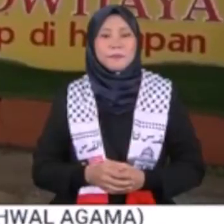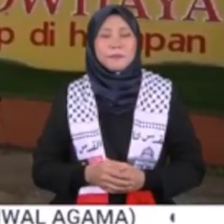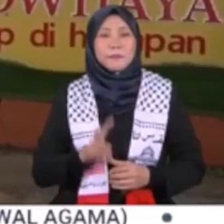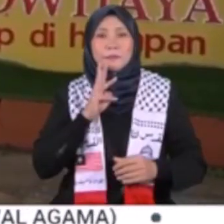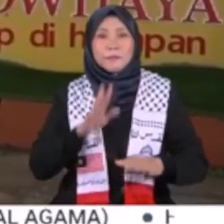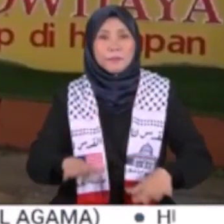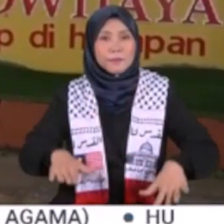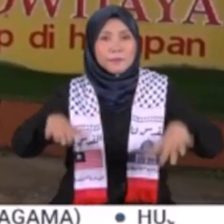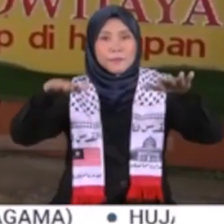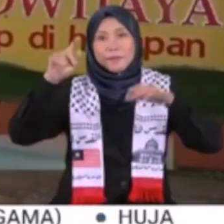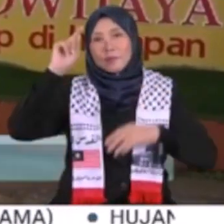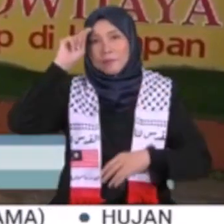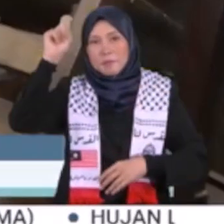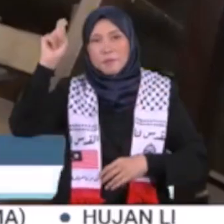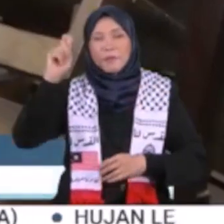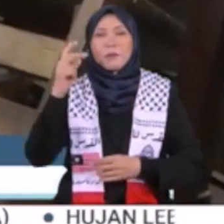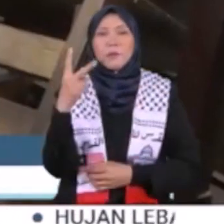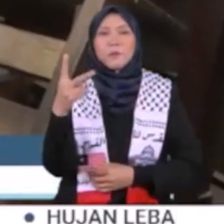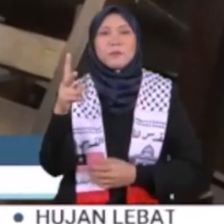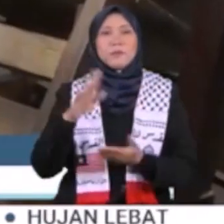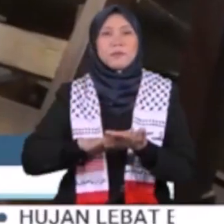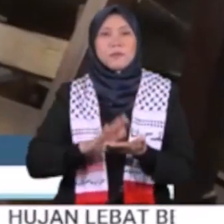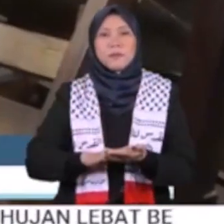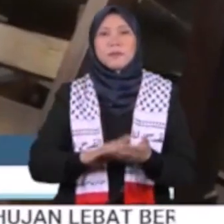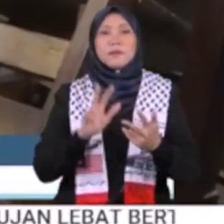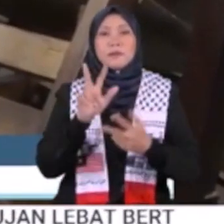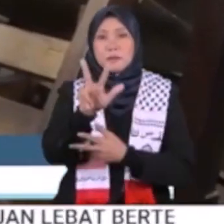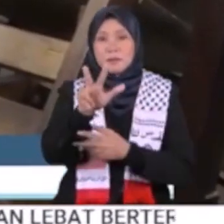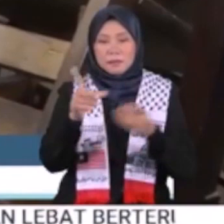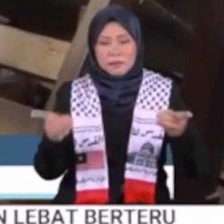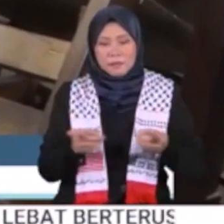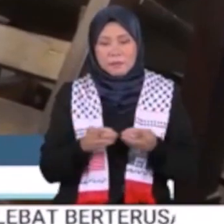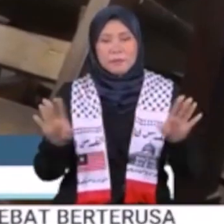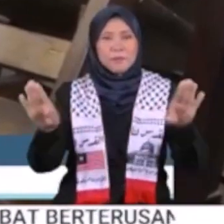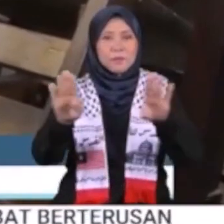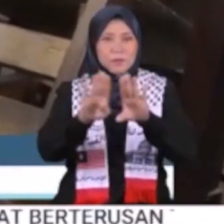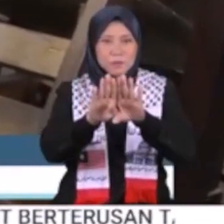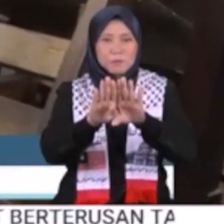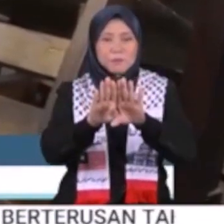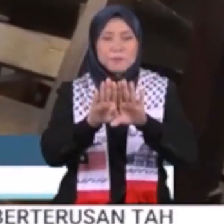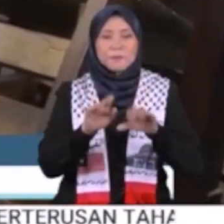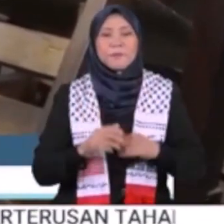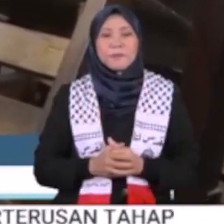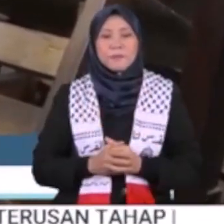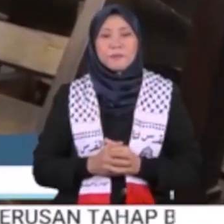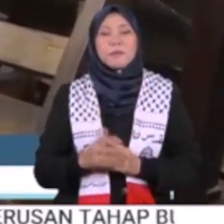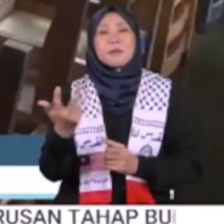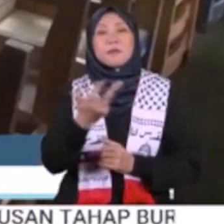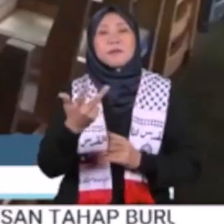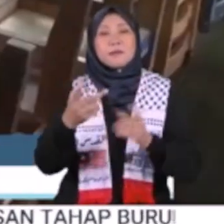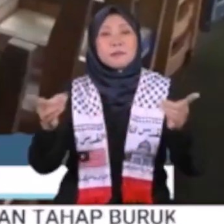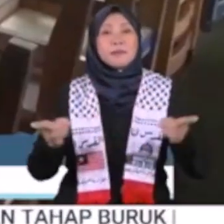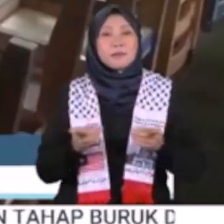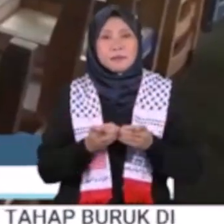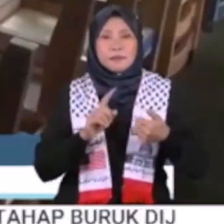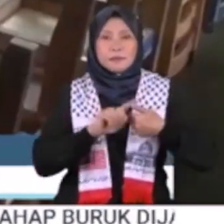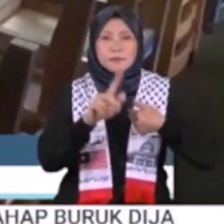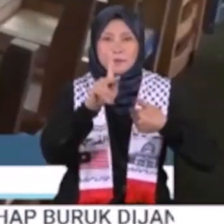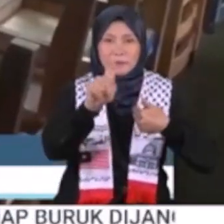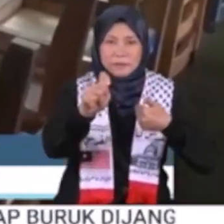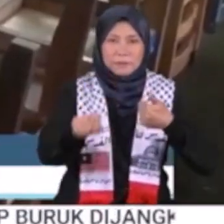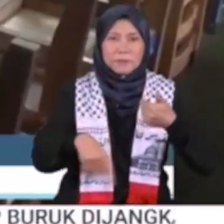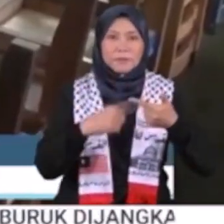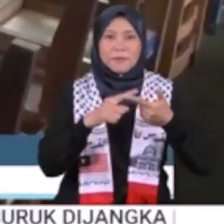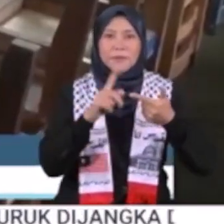Perkembangan banjir di Terengganu. 12 buah sekolah di 3 daerah di Terengganu ditutup setakat hari ini. Ketiga-tiga daerah berkenaan ialah Kuala